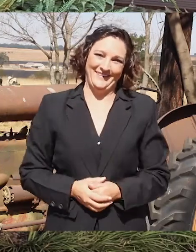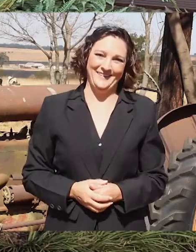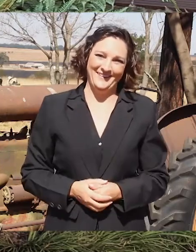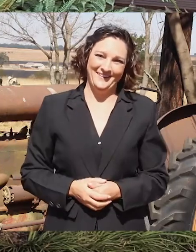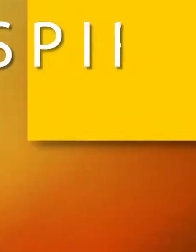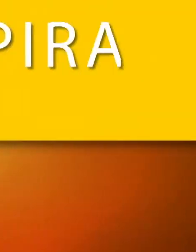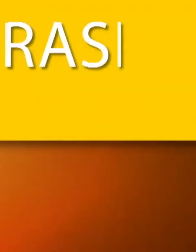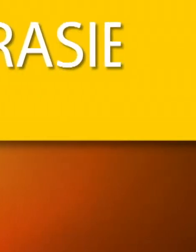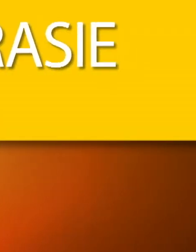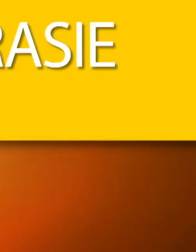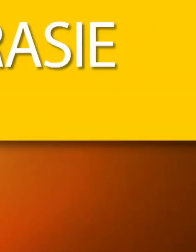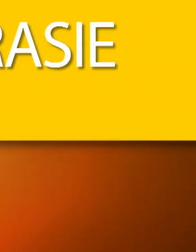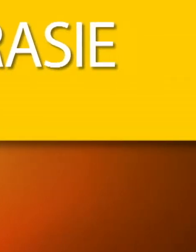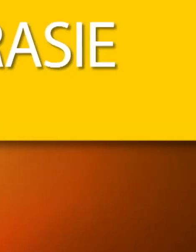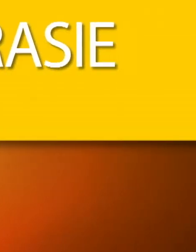vol spoed.